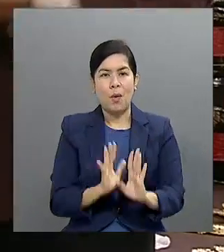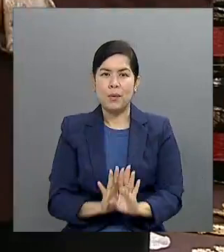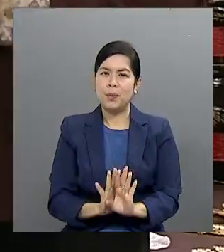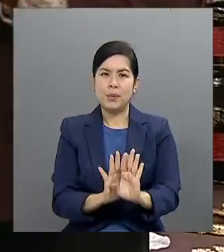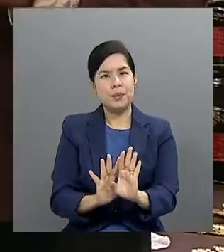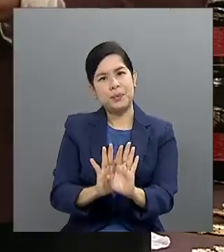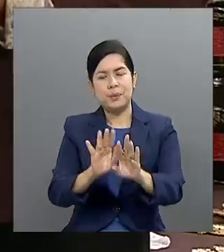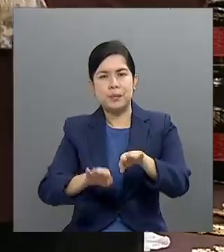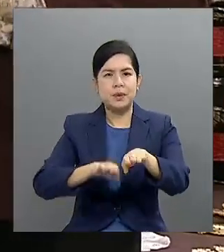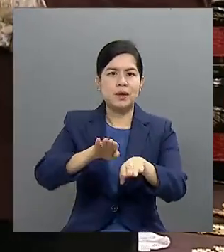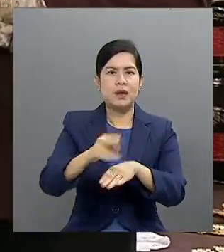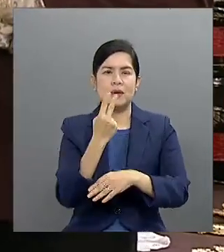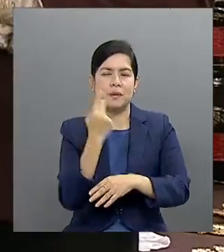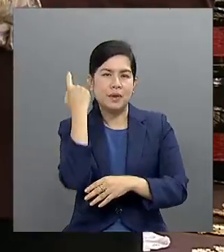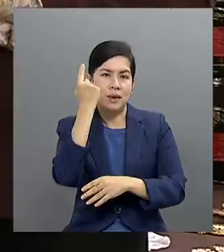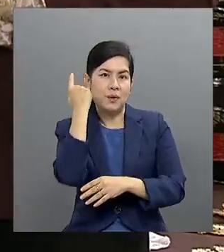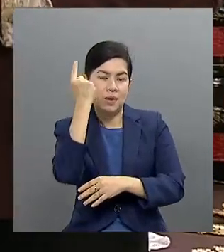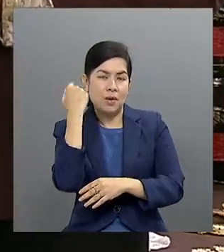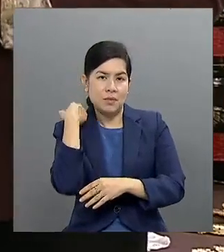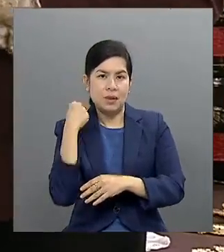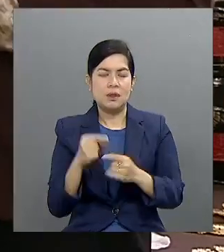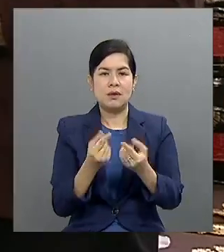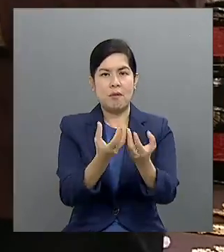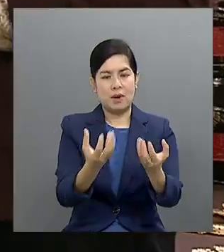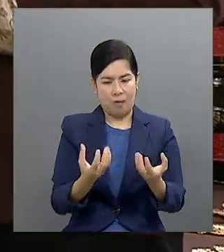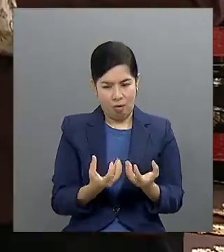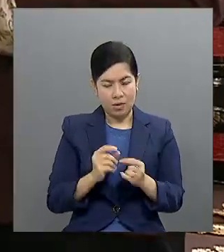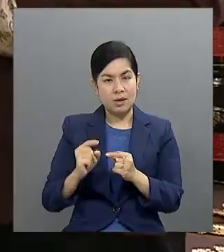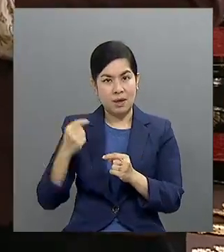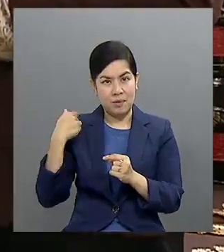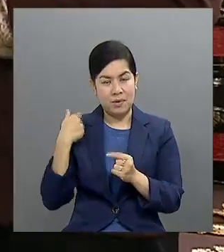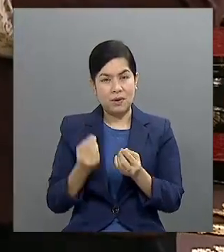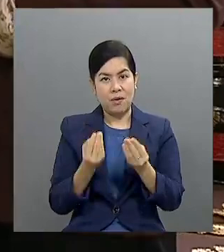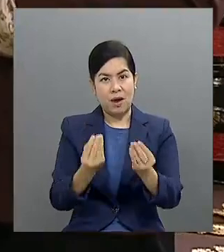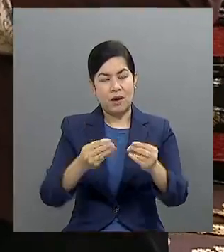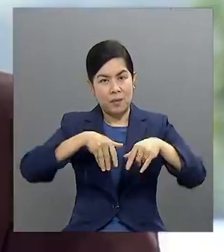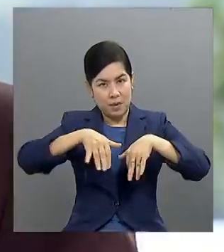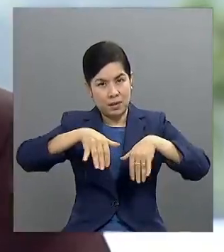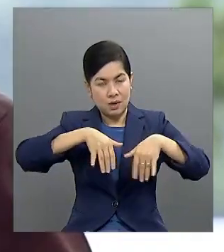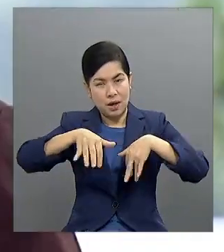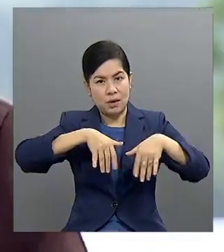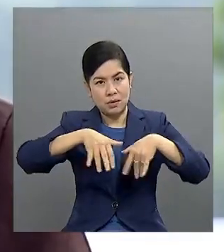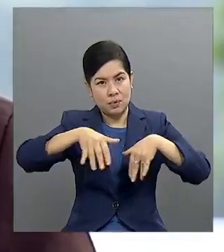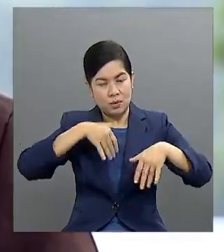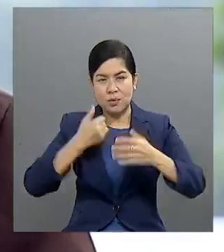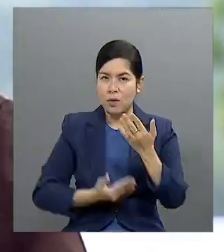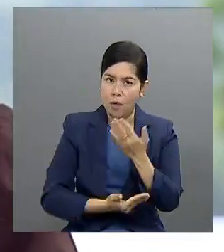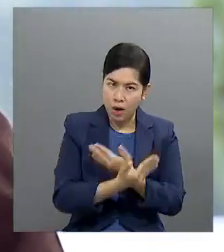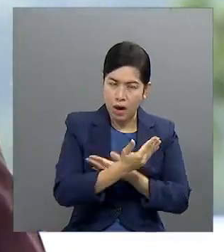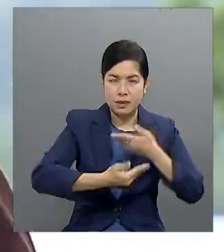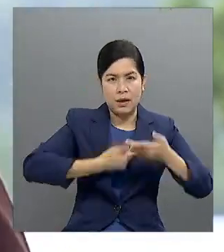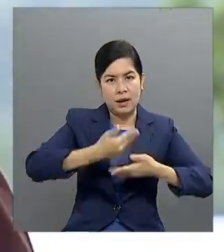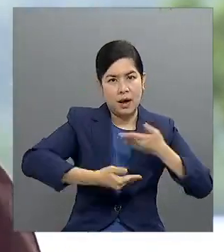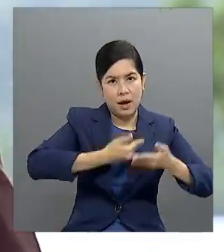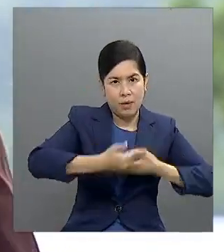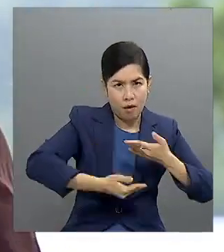ในการให้กับเป็นการโชว์สินค้าช่วยคนในท้องที่ได้มีโอกาสได้กระจายขายโอกาสรายได้ด้วยและที่สำคัญที่สุดเลยก็คือห